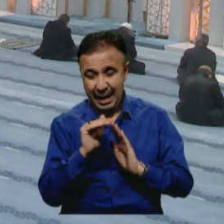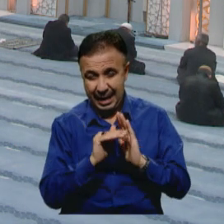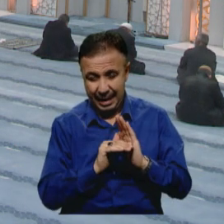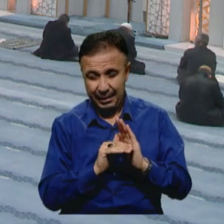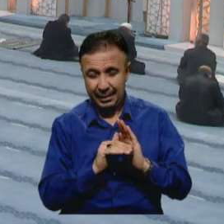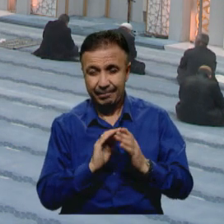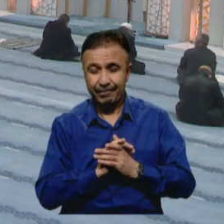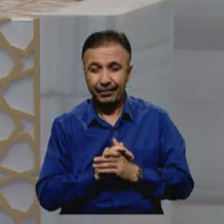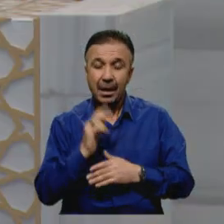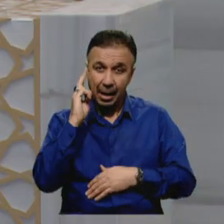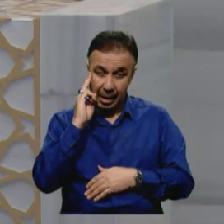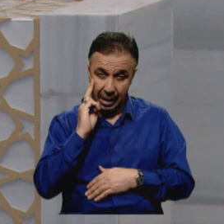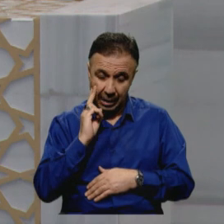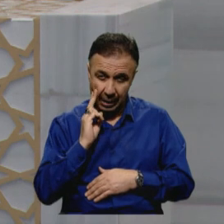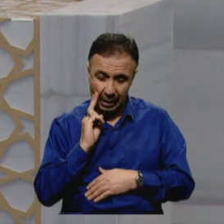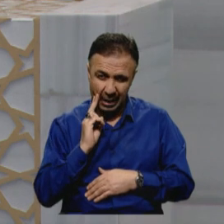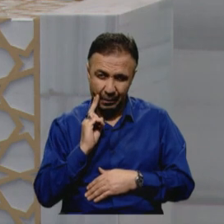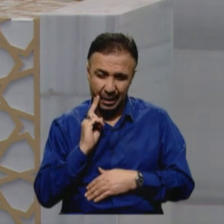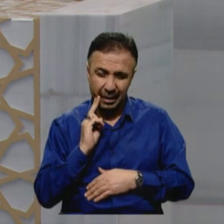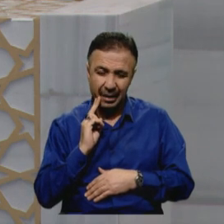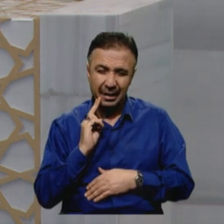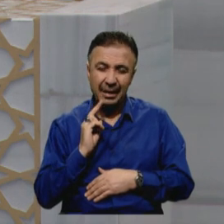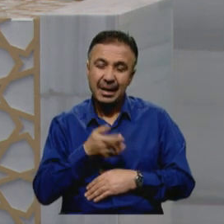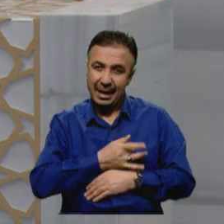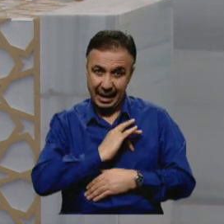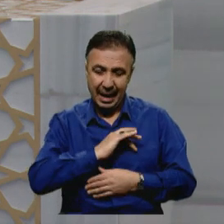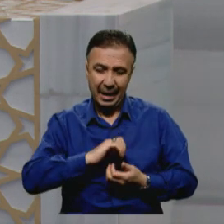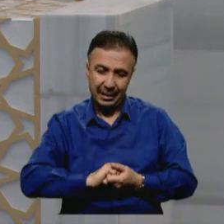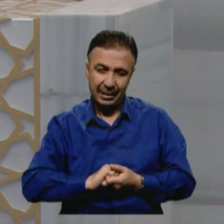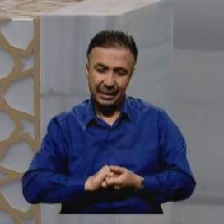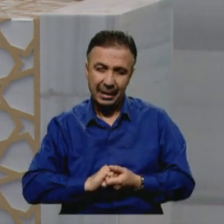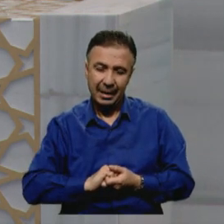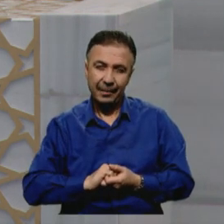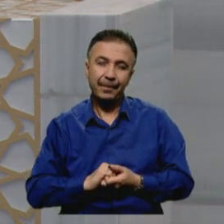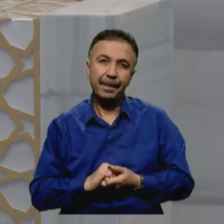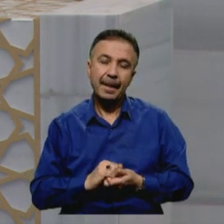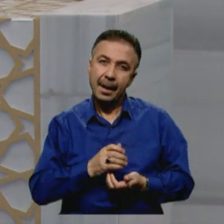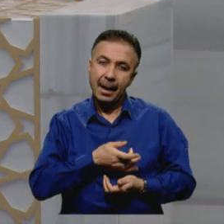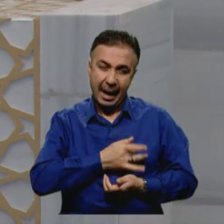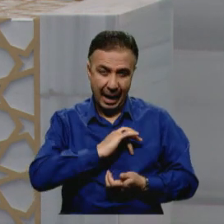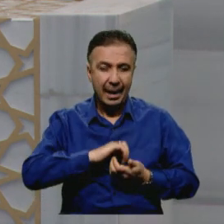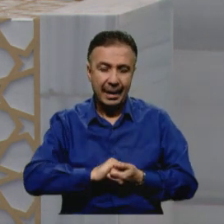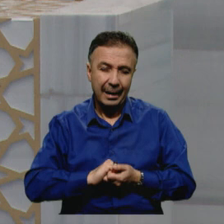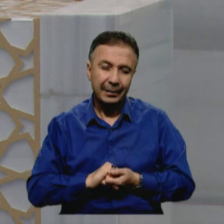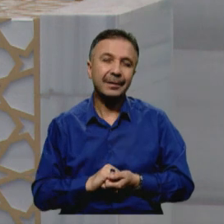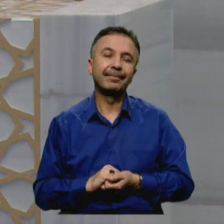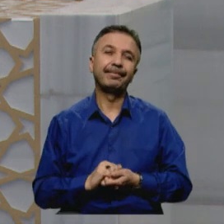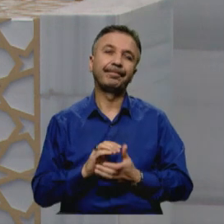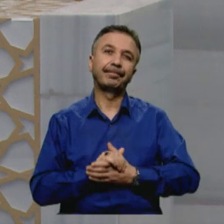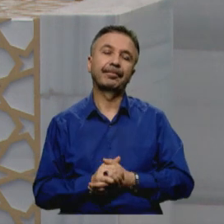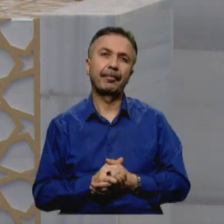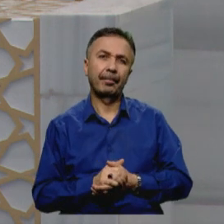değerlendirmelerinden arındırmak ihlastır. El-ihlas tasfiyatul kulubi an mülahazatil